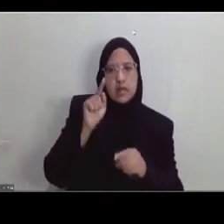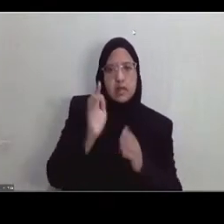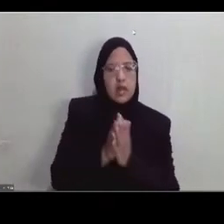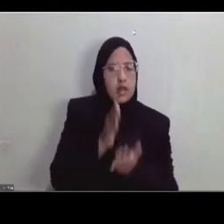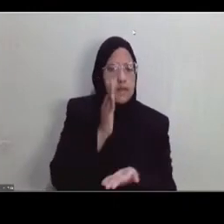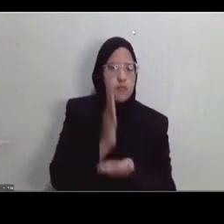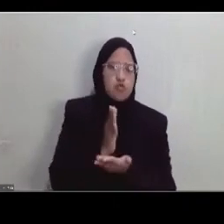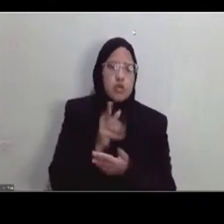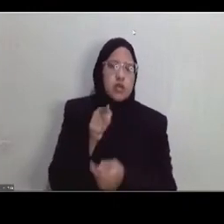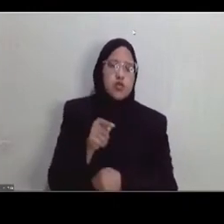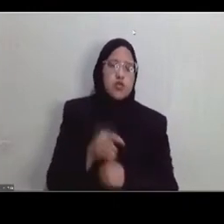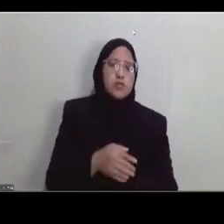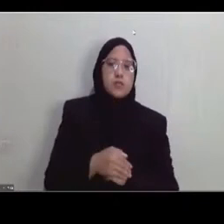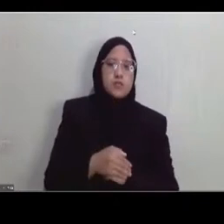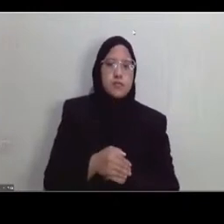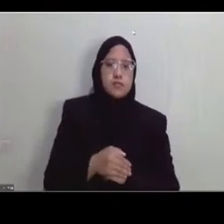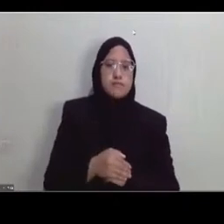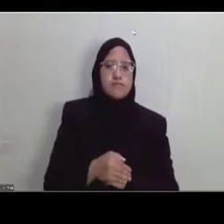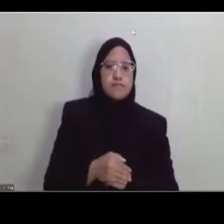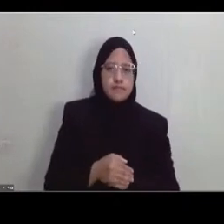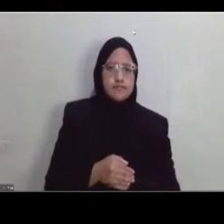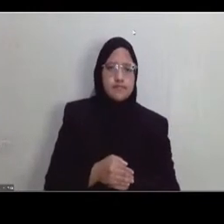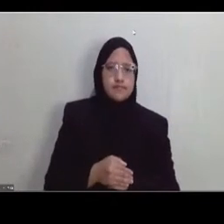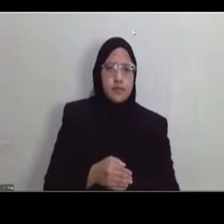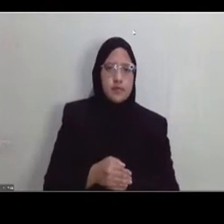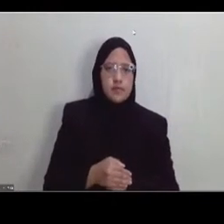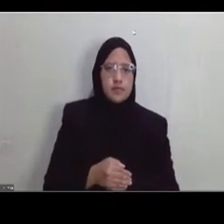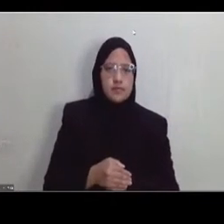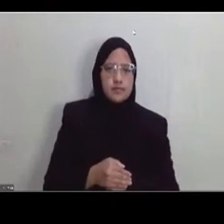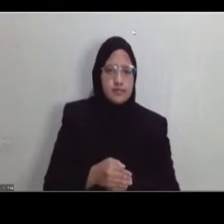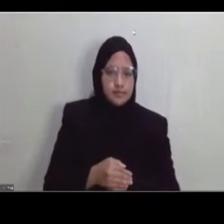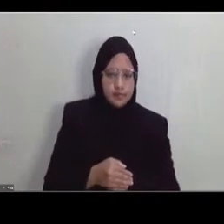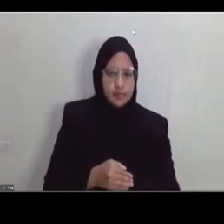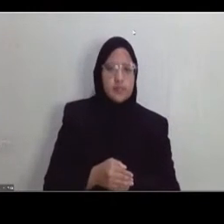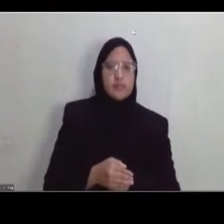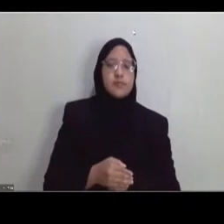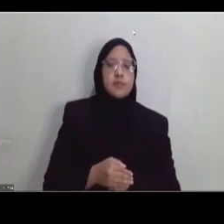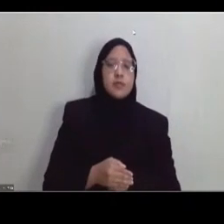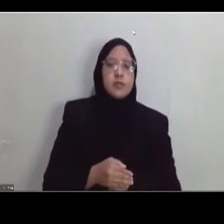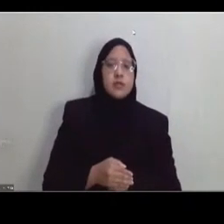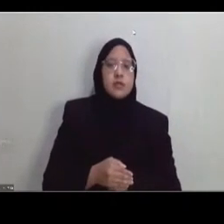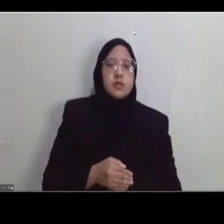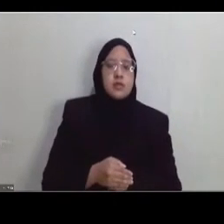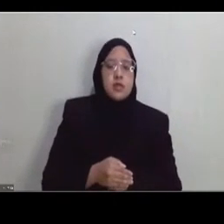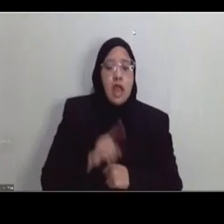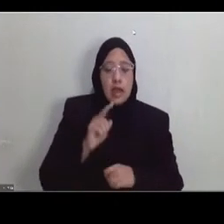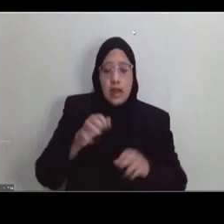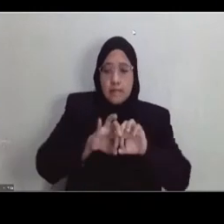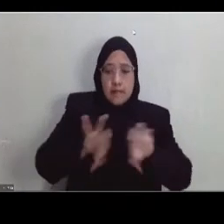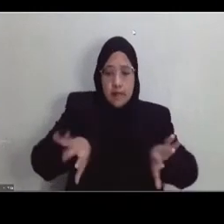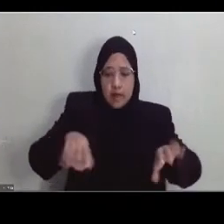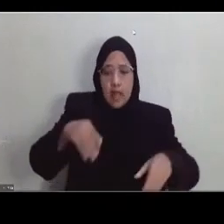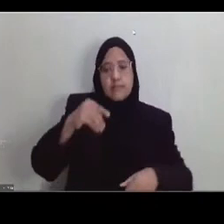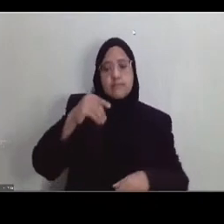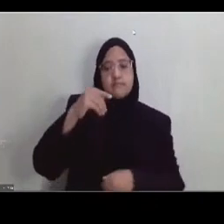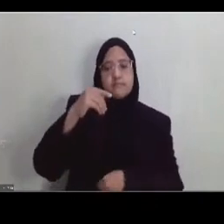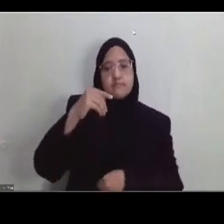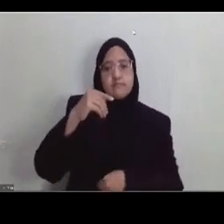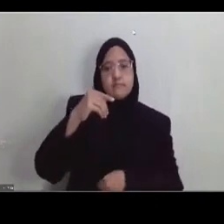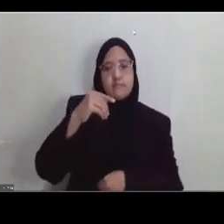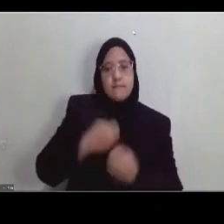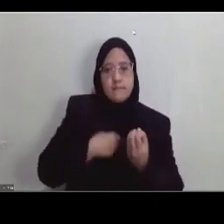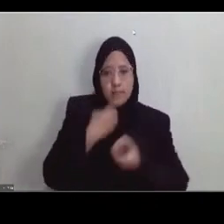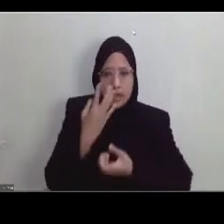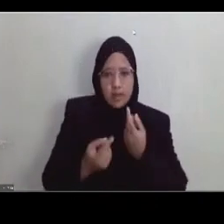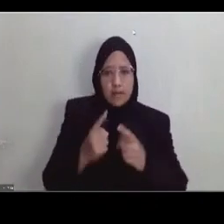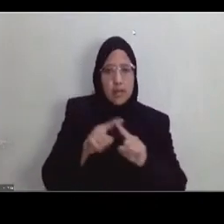gagasan dipersoalkan namun jika Hakim ingin membahas dari sudut pandang berbeda yang tidak terkait dengan pokok perkara seperti membahas